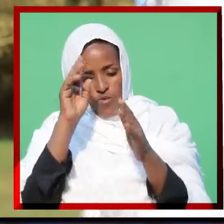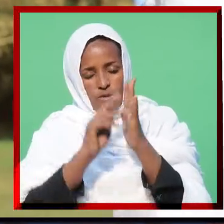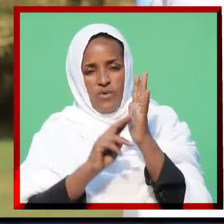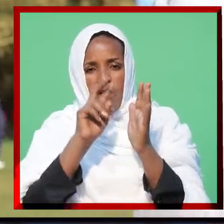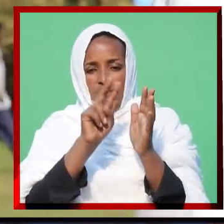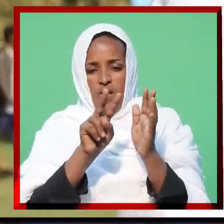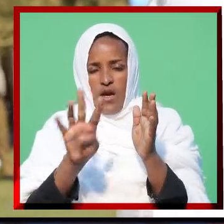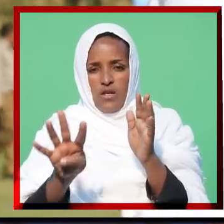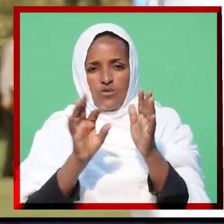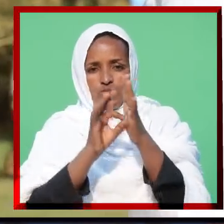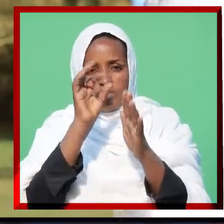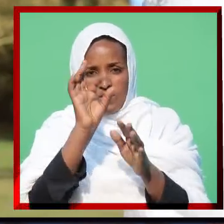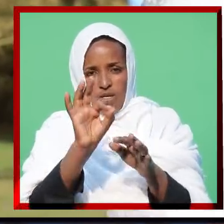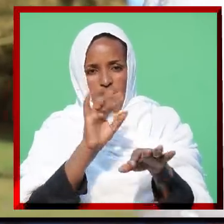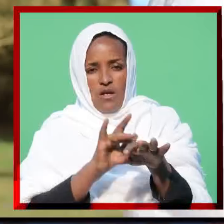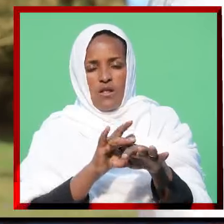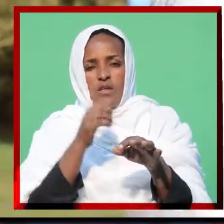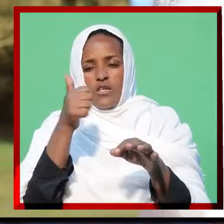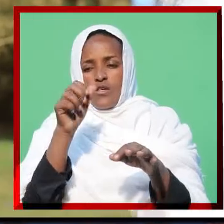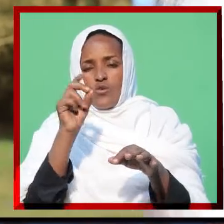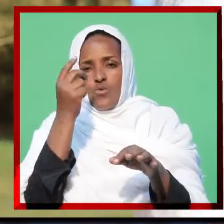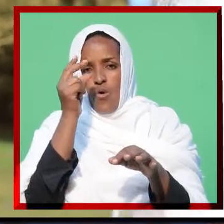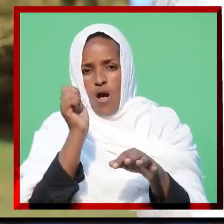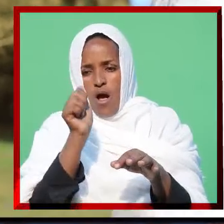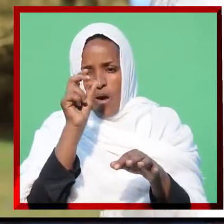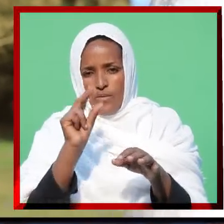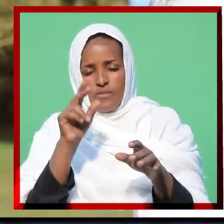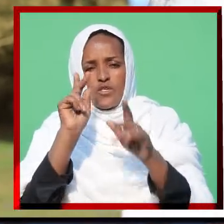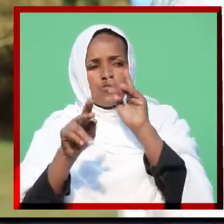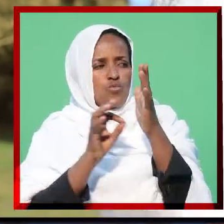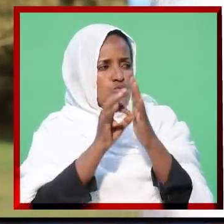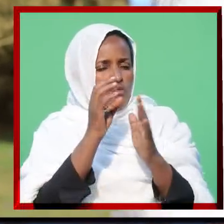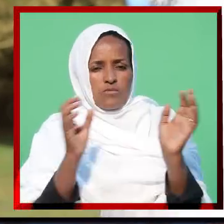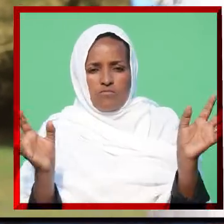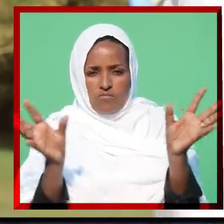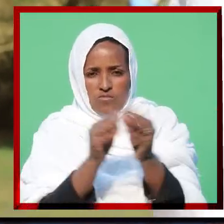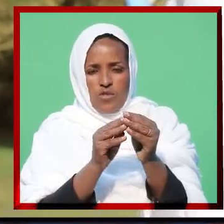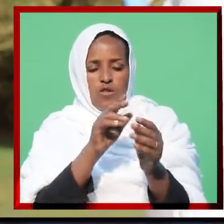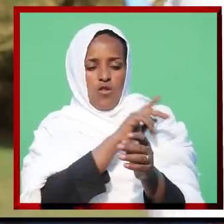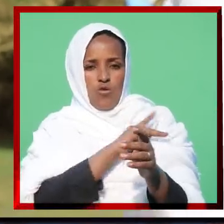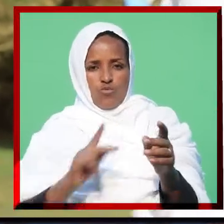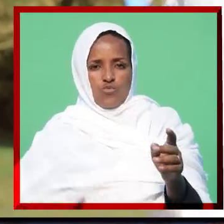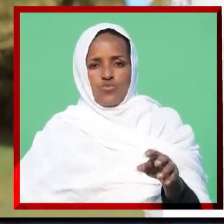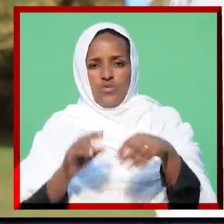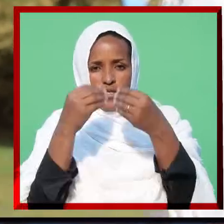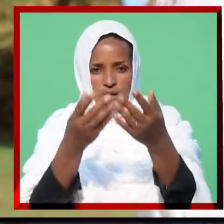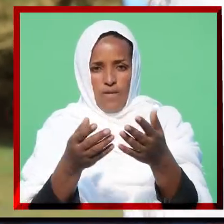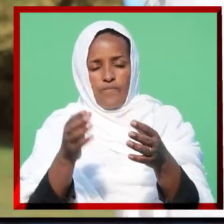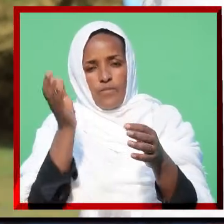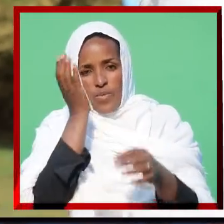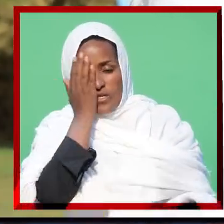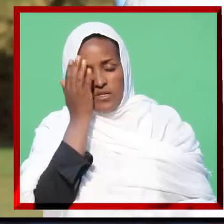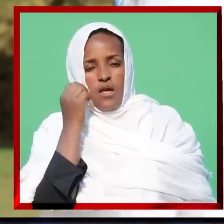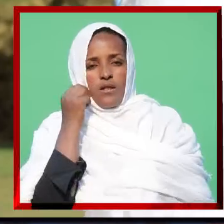ቁጥር 9 ኢዮአብም የህዝቡን ቁጥር ድምር ለንጉሱ ሰጠ